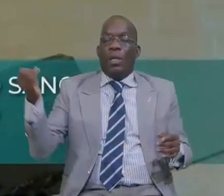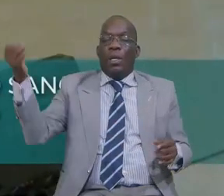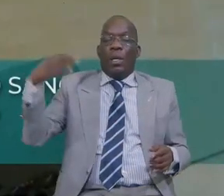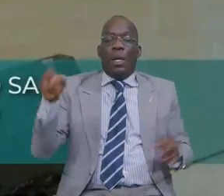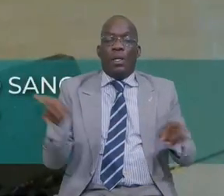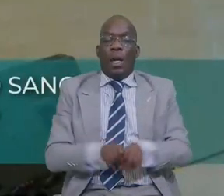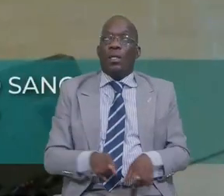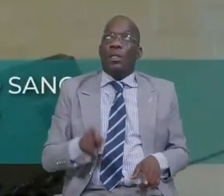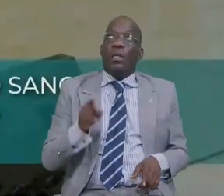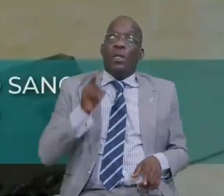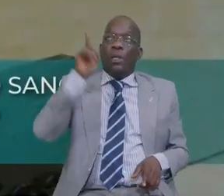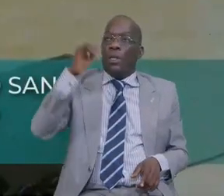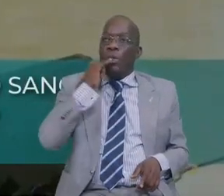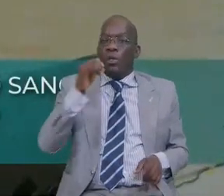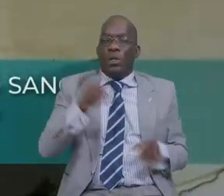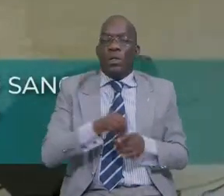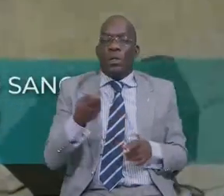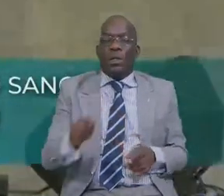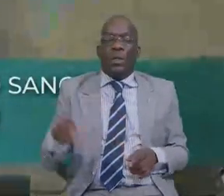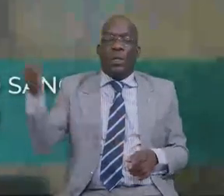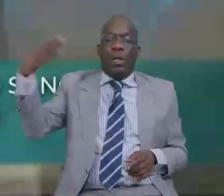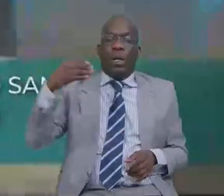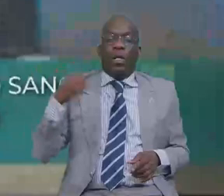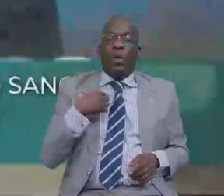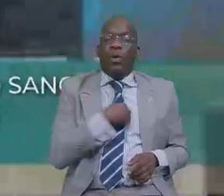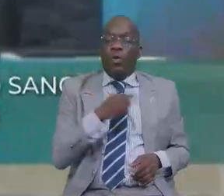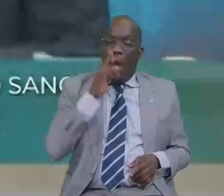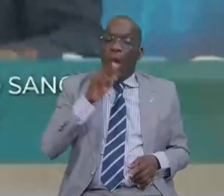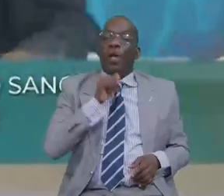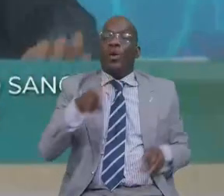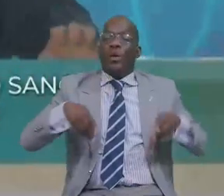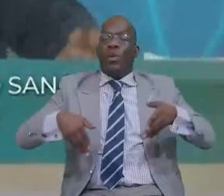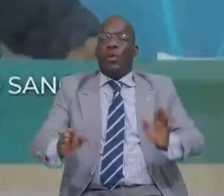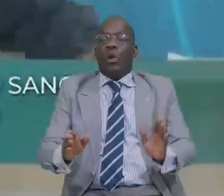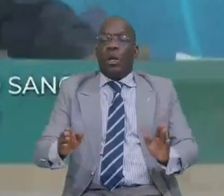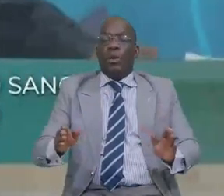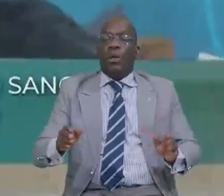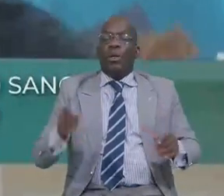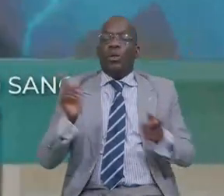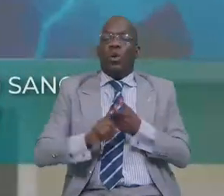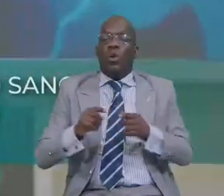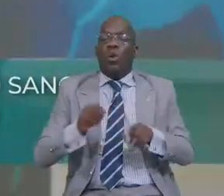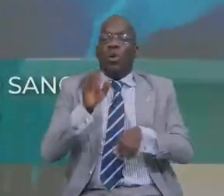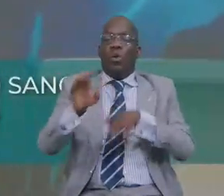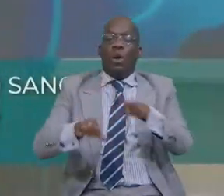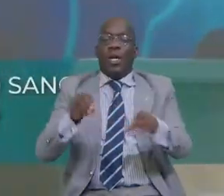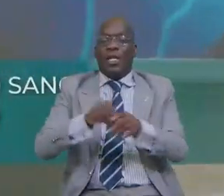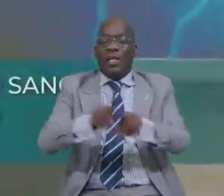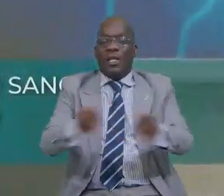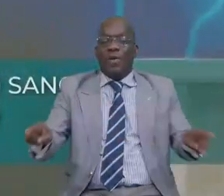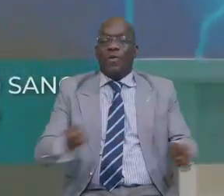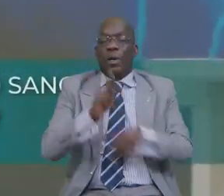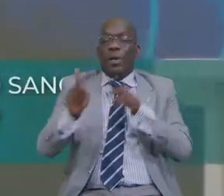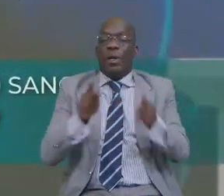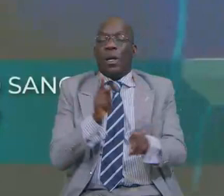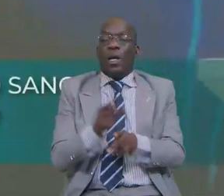comme il est dans la lumière. Nous ne sommes pas autorisés à marcher dans une